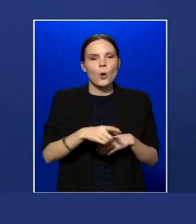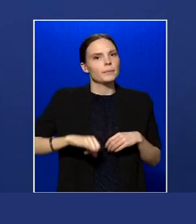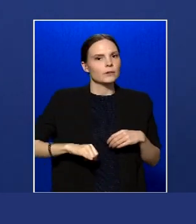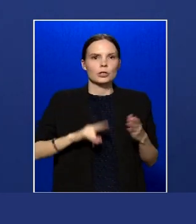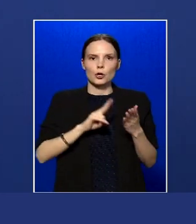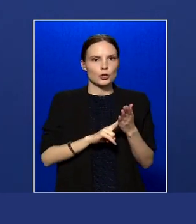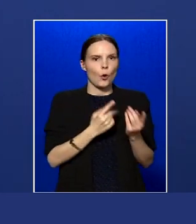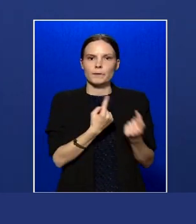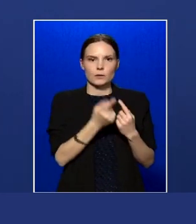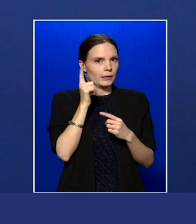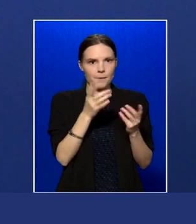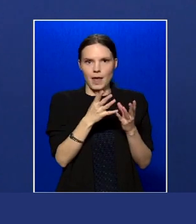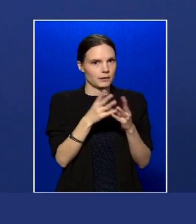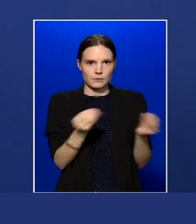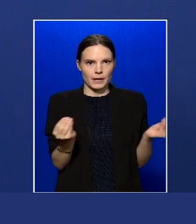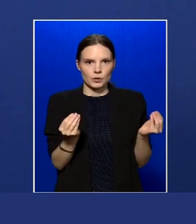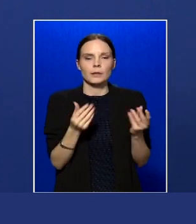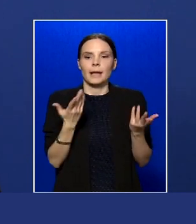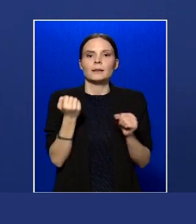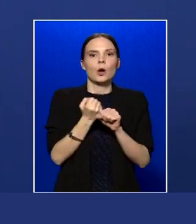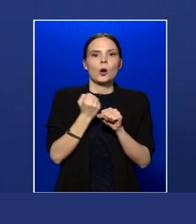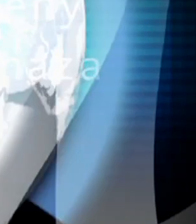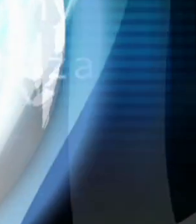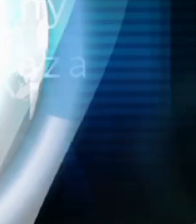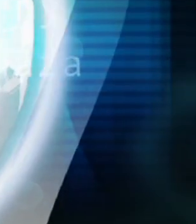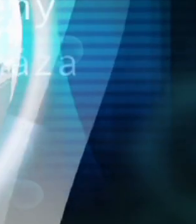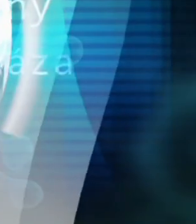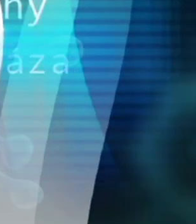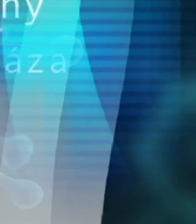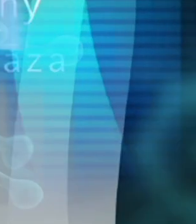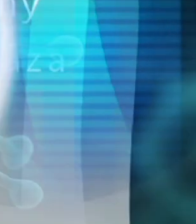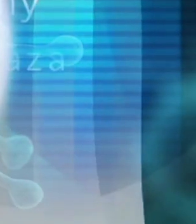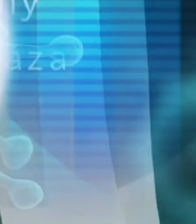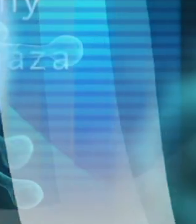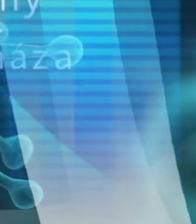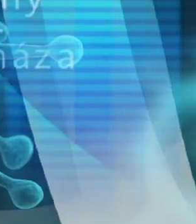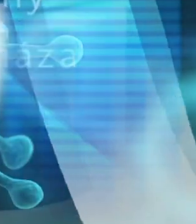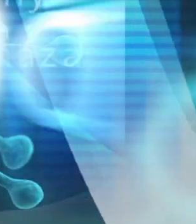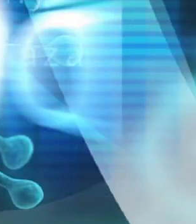megszűnni, nem fog szünetelni, a munkaadó befizetheti utána az ECHO-t.